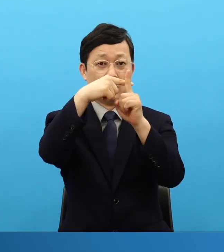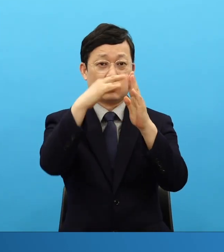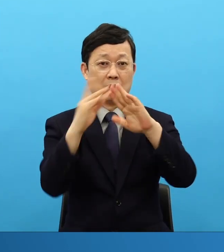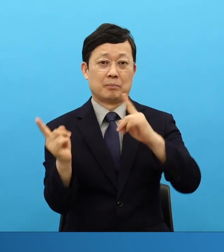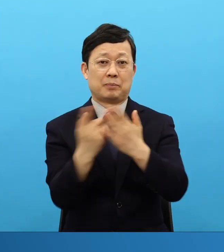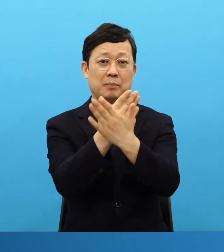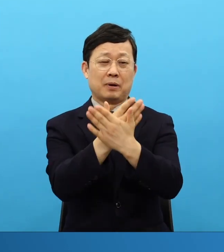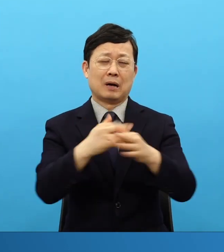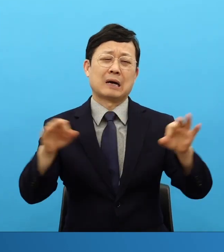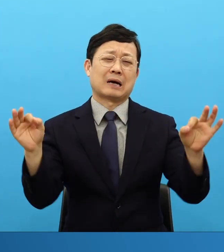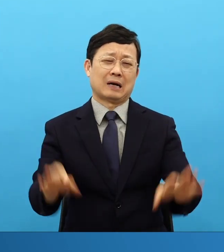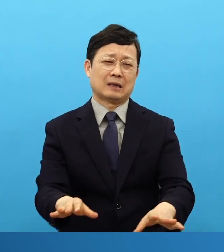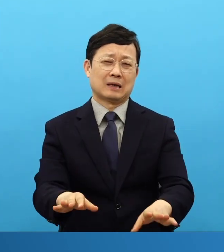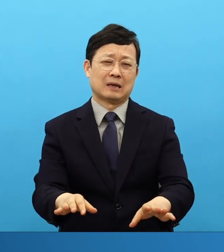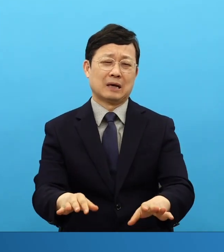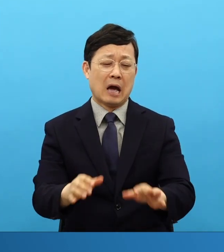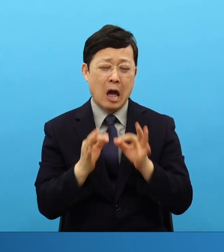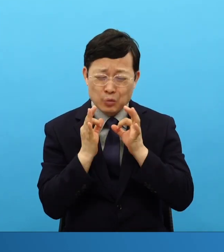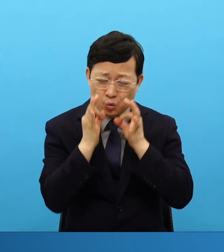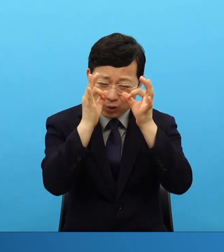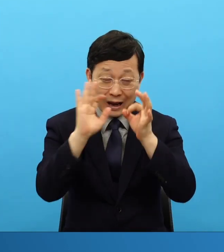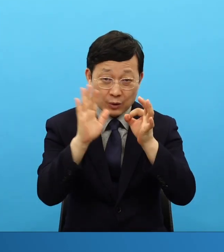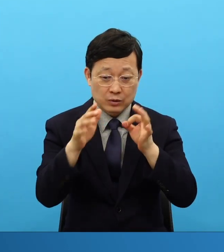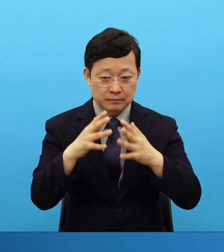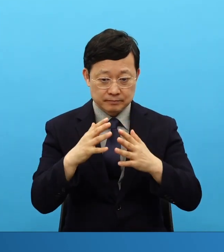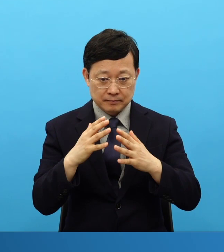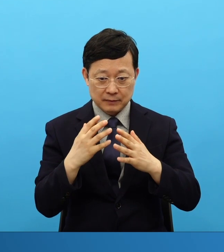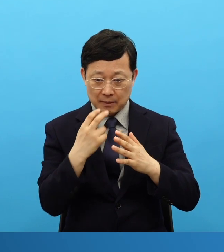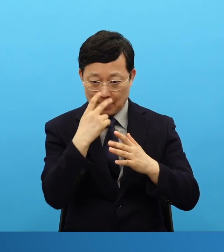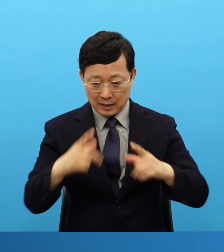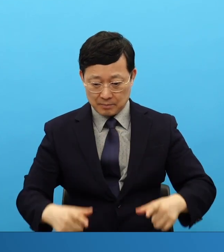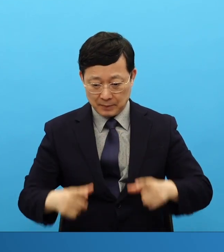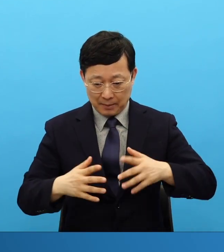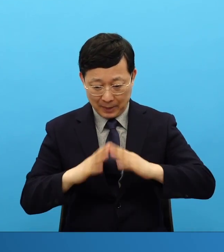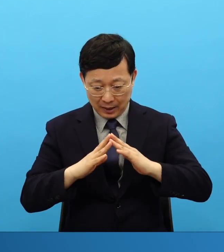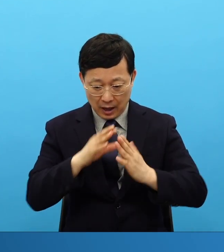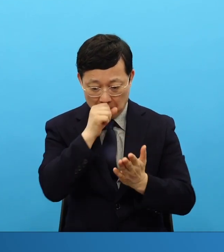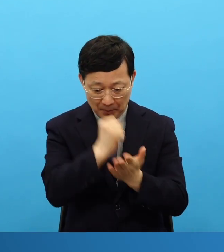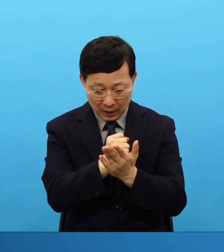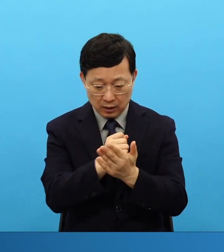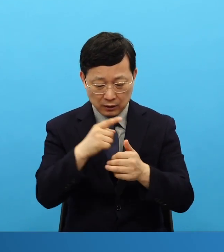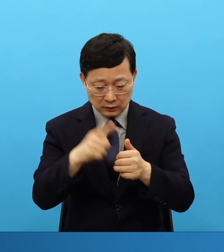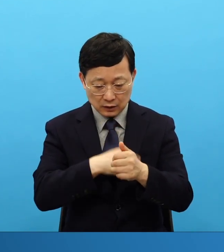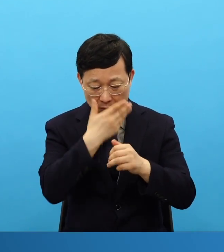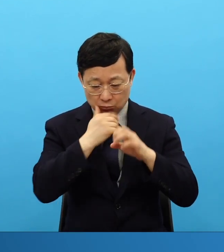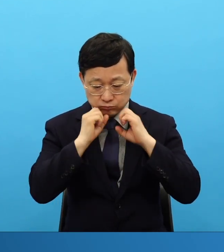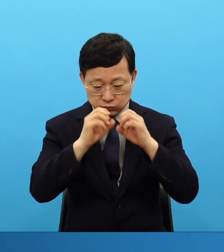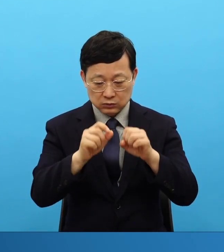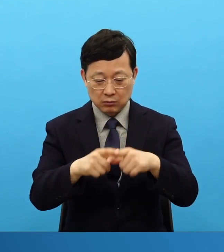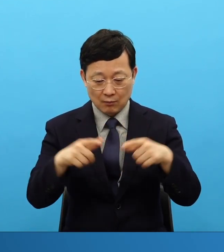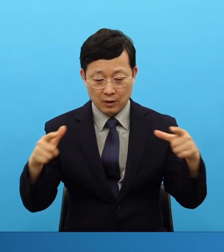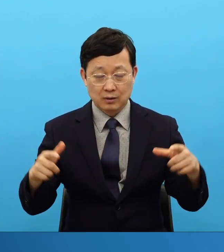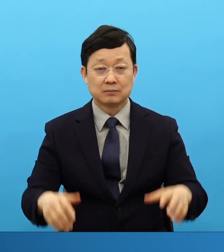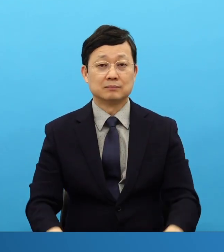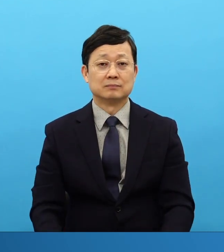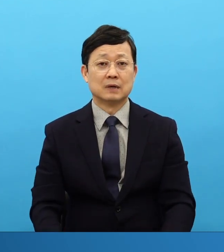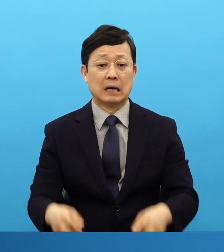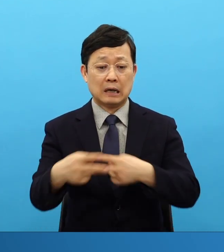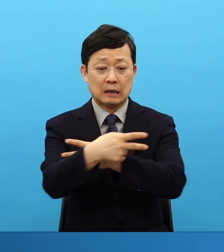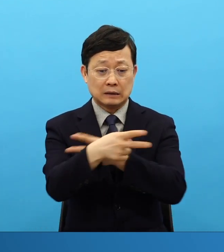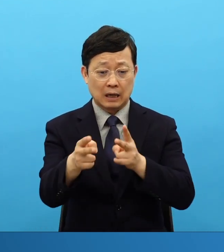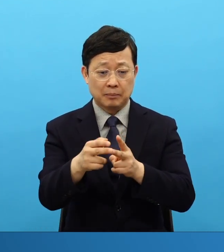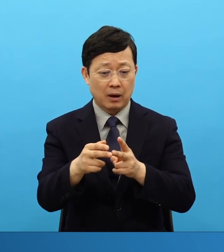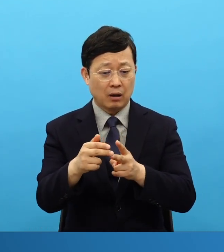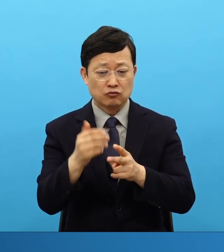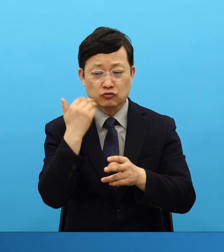하지 마세요. 살아나게 돼 있잖아요. Restore the church and revive the church. 이게 우리 초대교회 다락방입니다. This is the top movement of the early church.